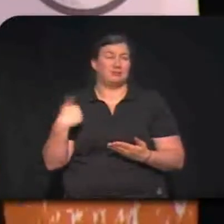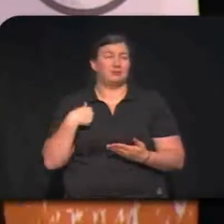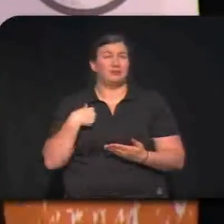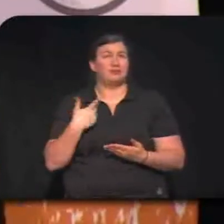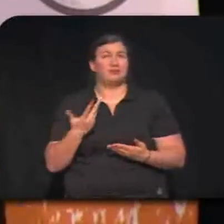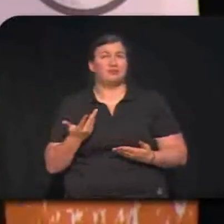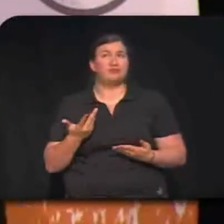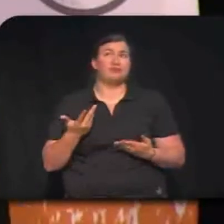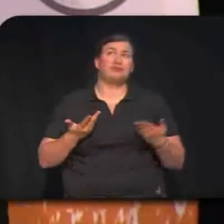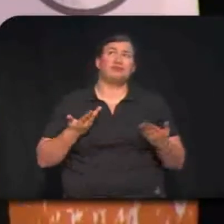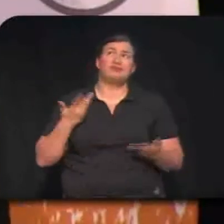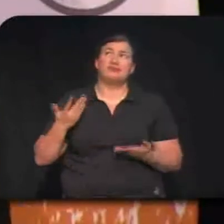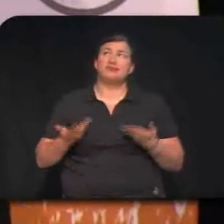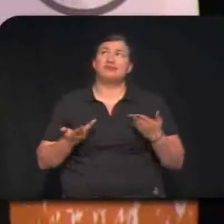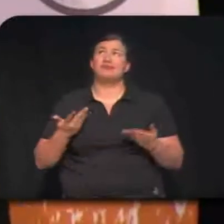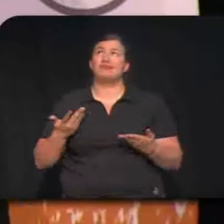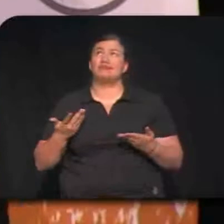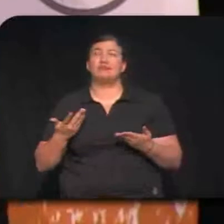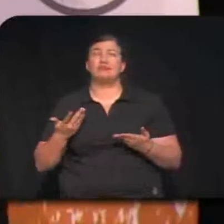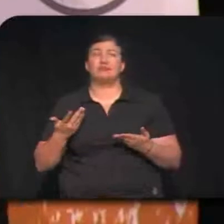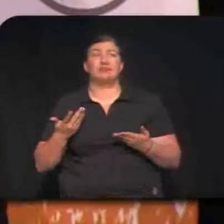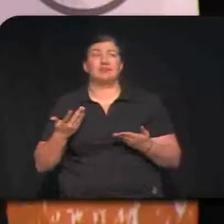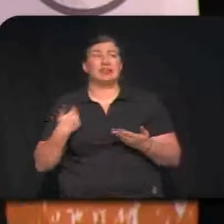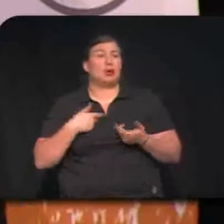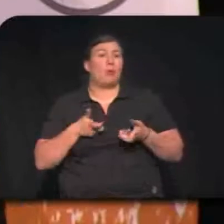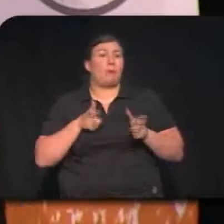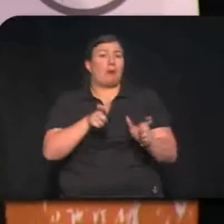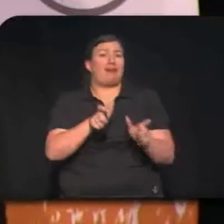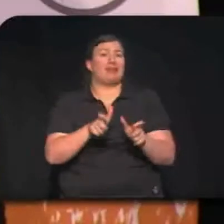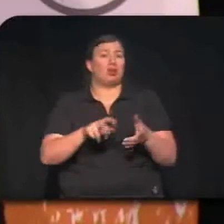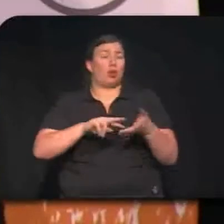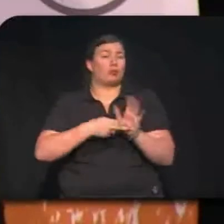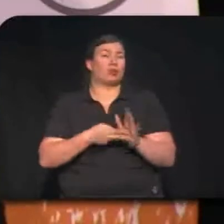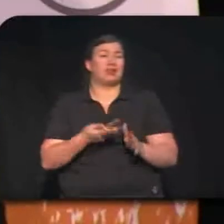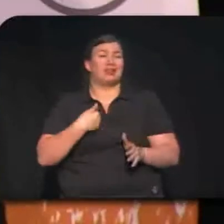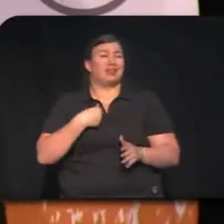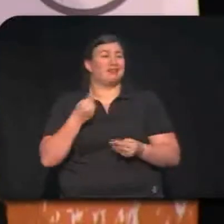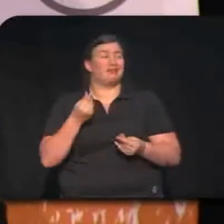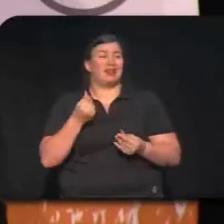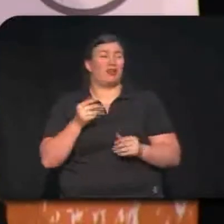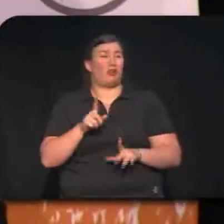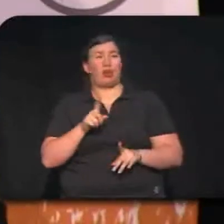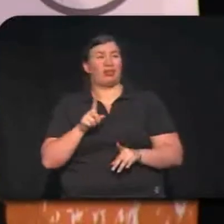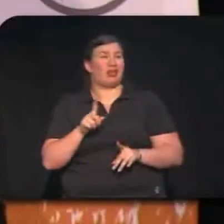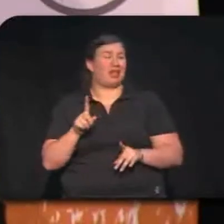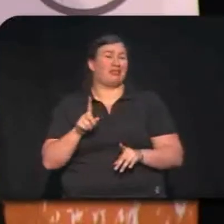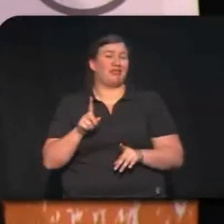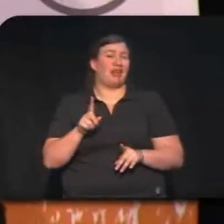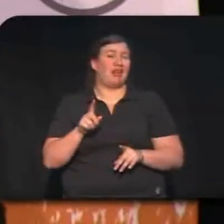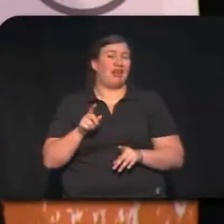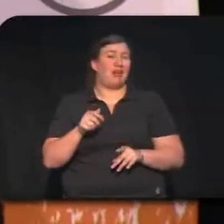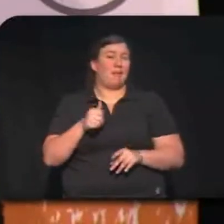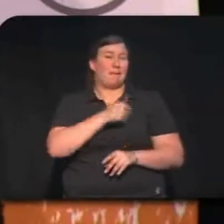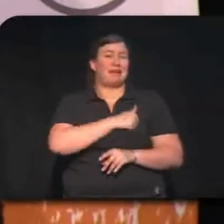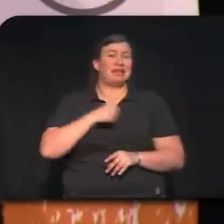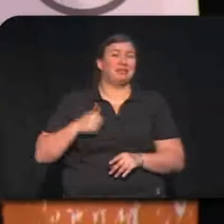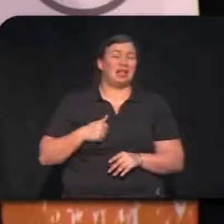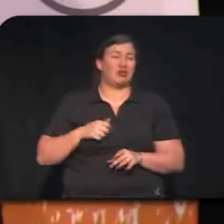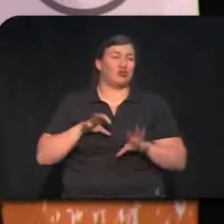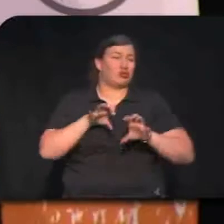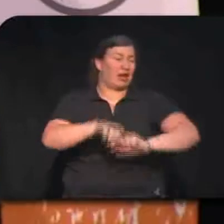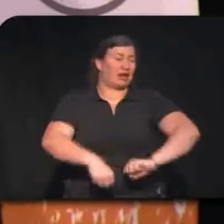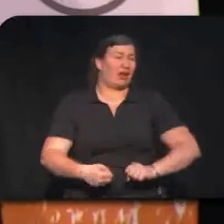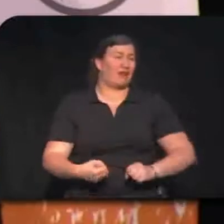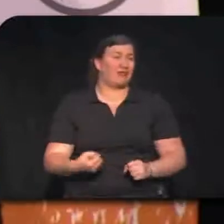eine präsentationspolitik verfolgende Zeit eben nicht zum militärischen Eingreifen kommen muss überhaupt weil